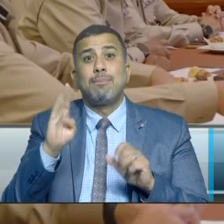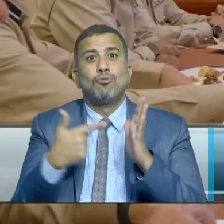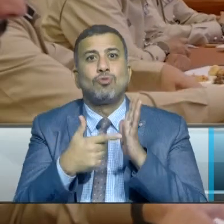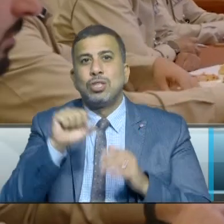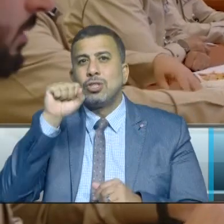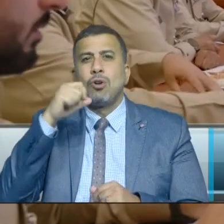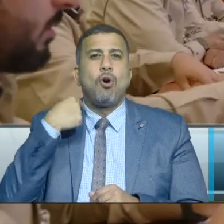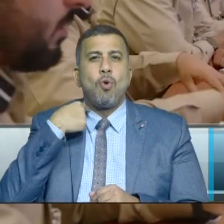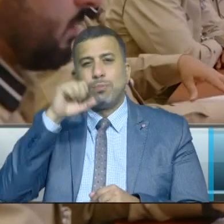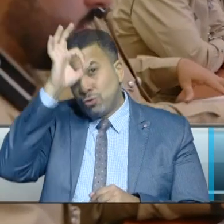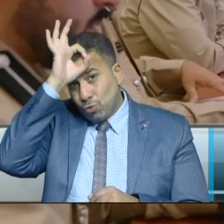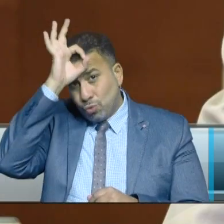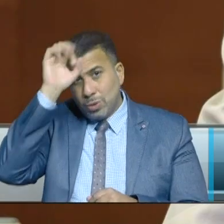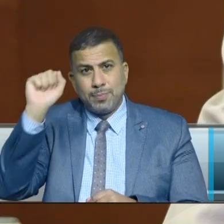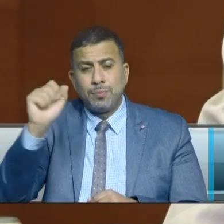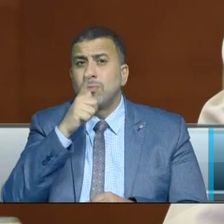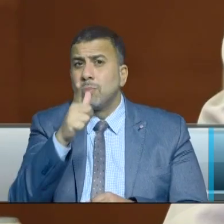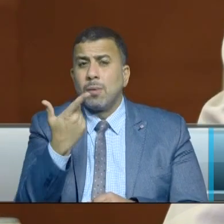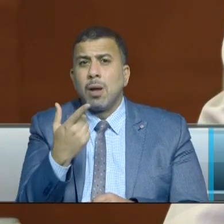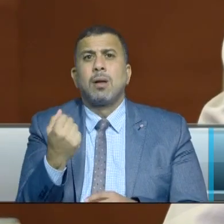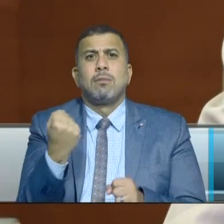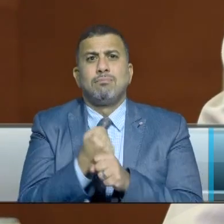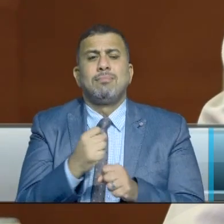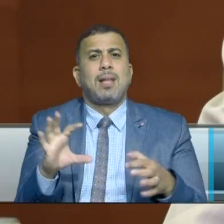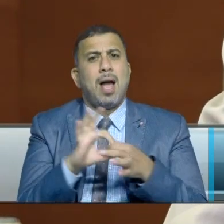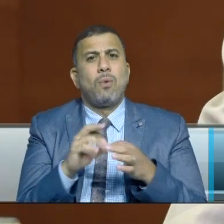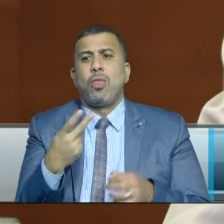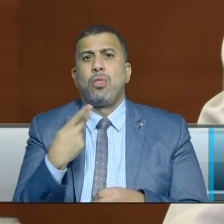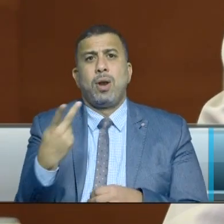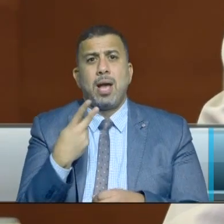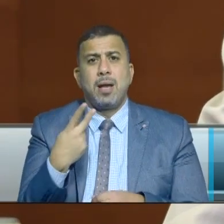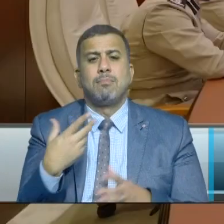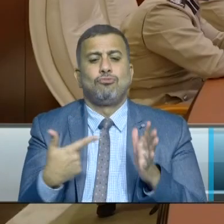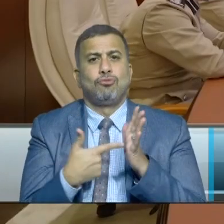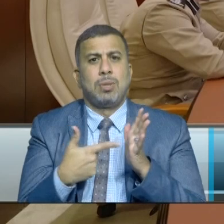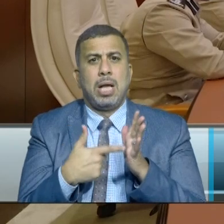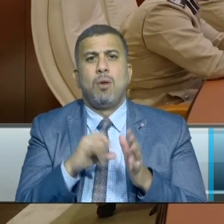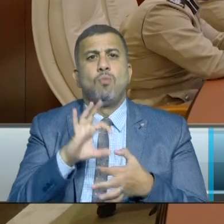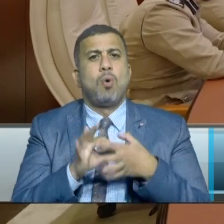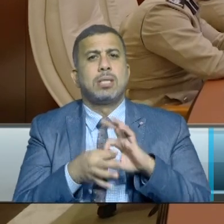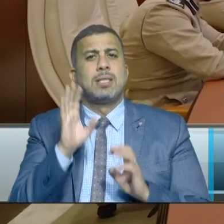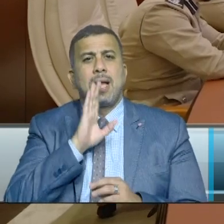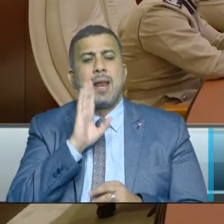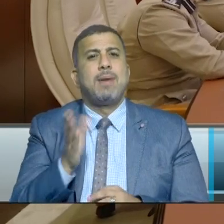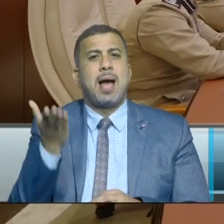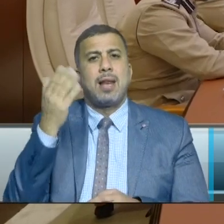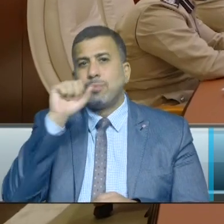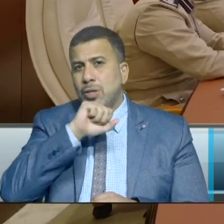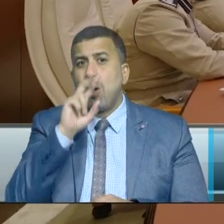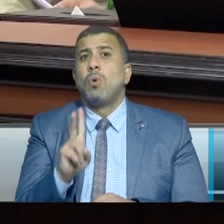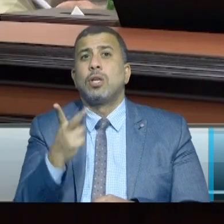الشارقه للعلوم الشرطيه جهود الاكاديميه في تعزيز التعاون الثنائي مع الجامعات مؤسسات التعليم العالي